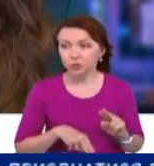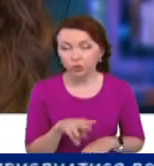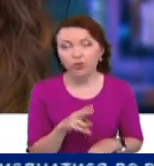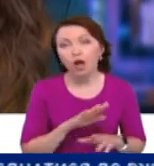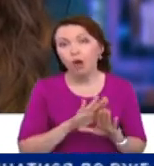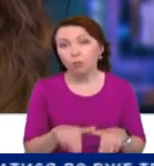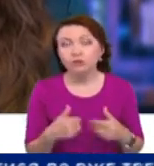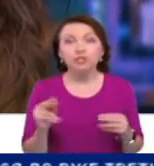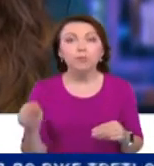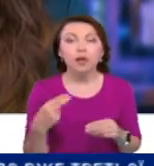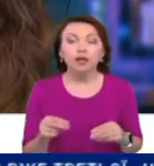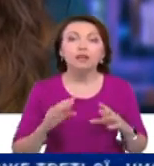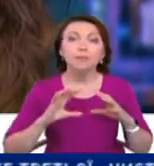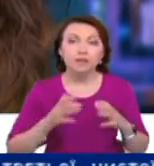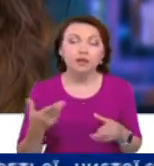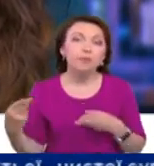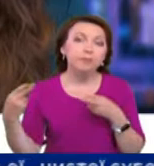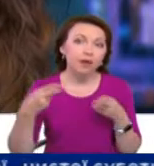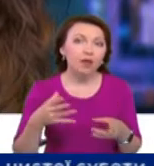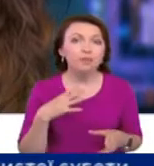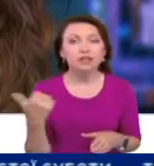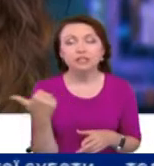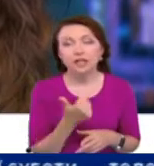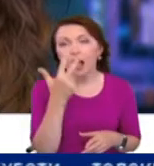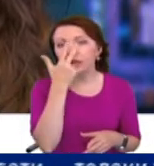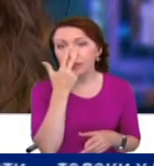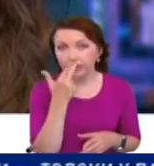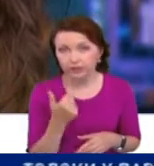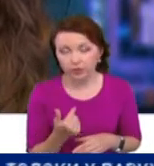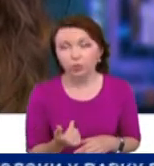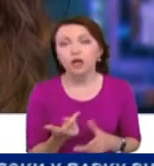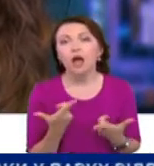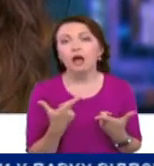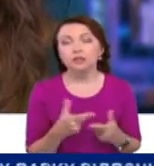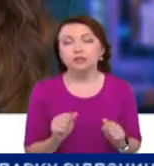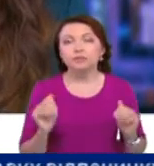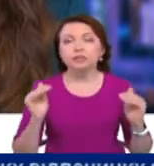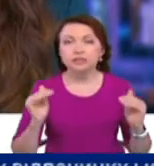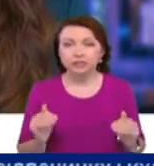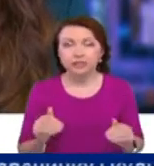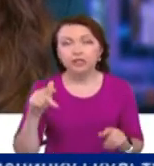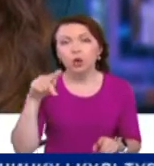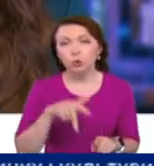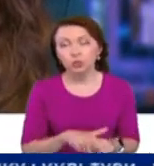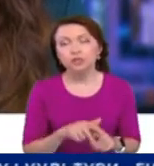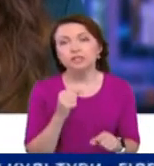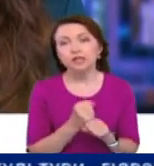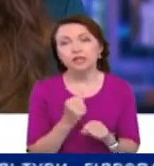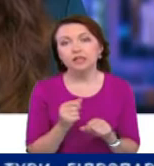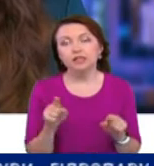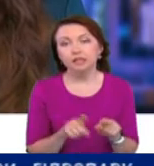після чемпіонату світу приїхали, була неділя адаптаційна, де ми знизили повністю нагрузки, робили